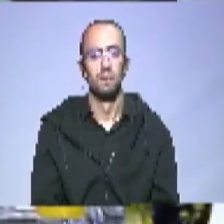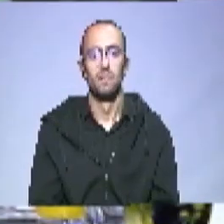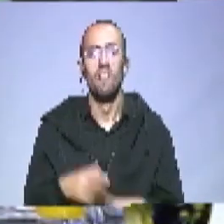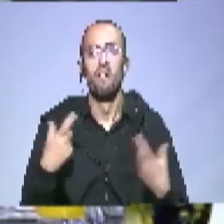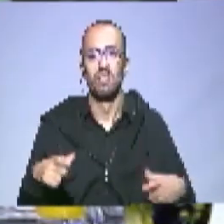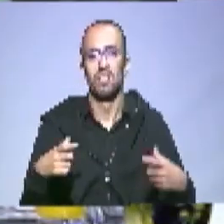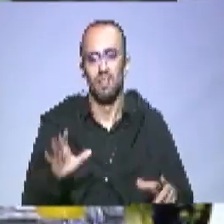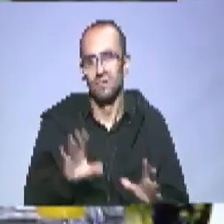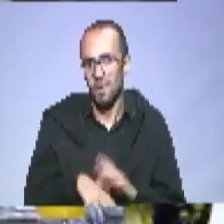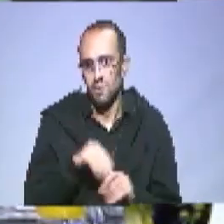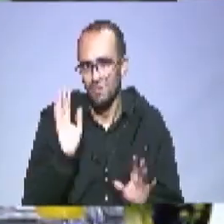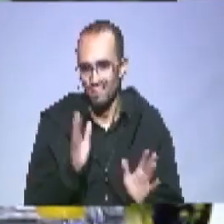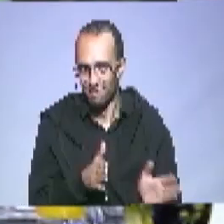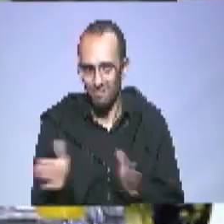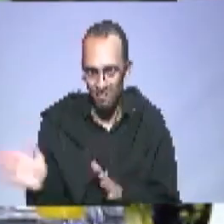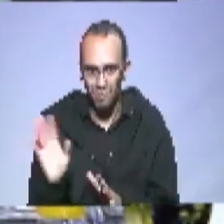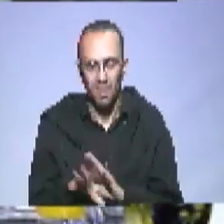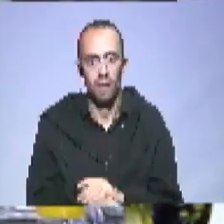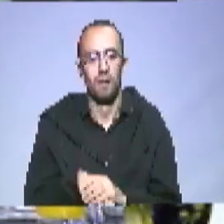الفطيره الشرقي اللي هنعملها.